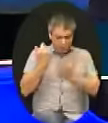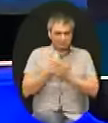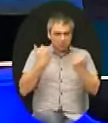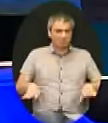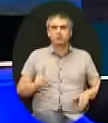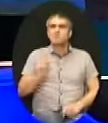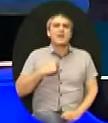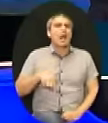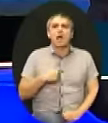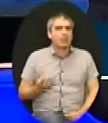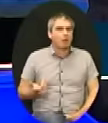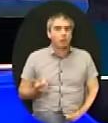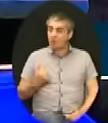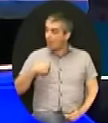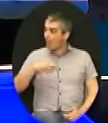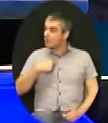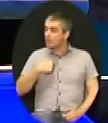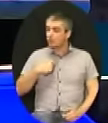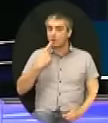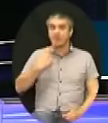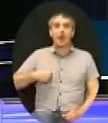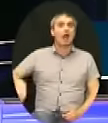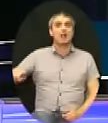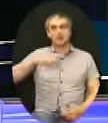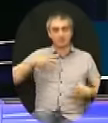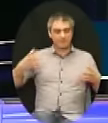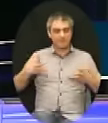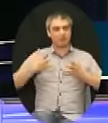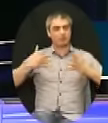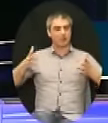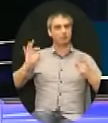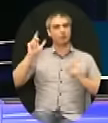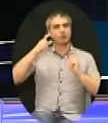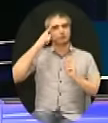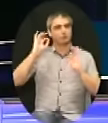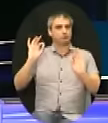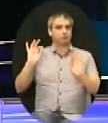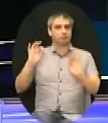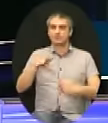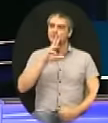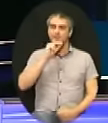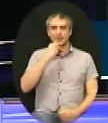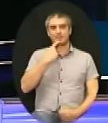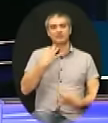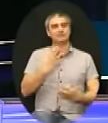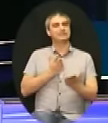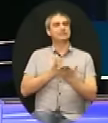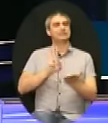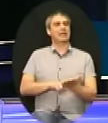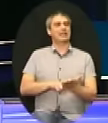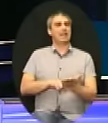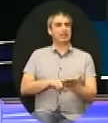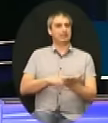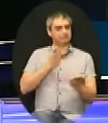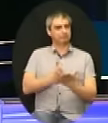מי זה אנחנו פישלנו? אנחנו פישלנו זה שאנחנו, המחנה הגדול הזה של השפויים, שמדבר בלשון של צדק,